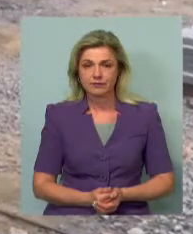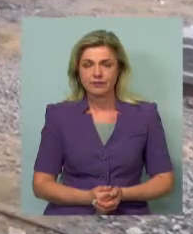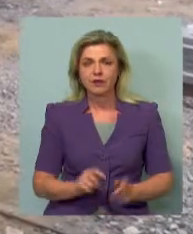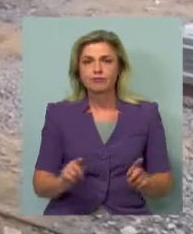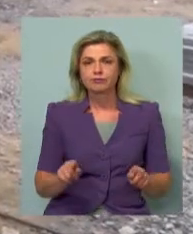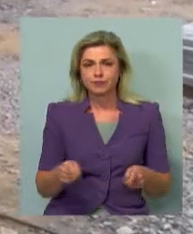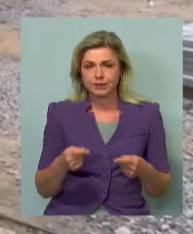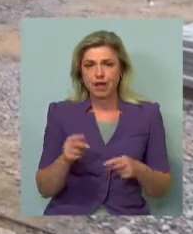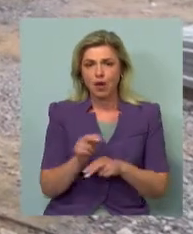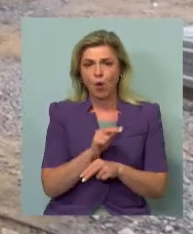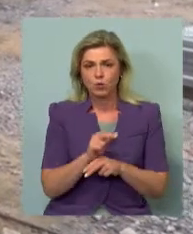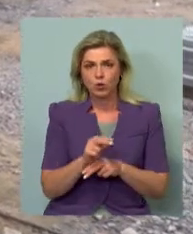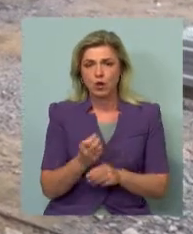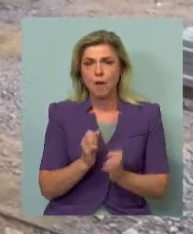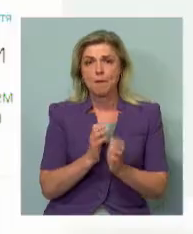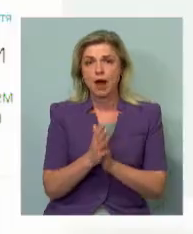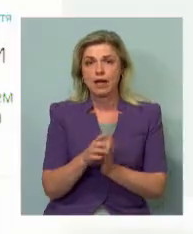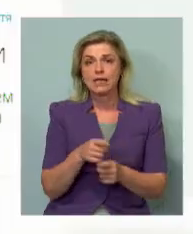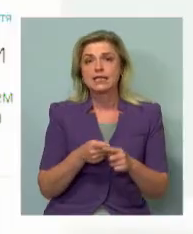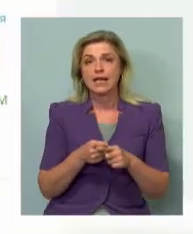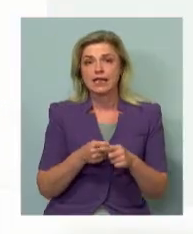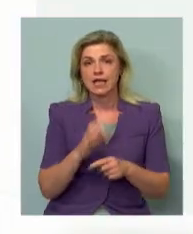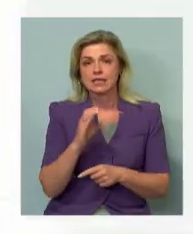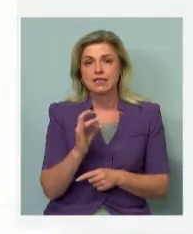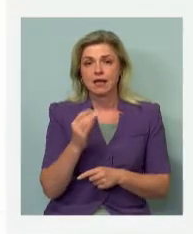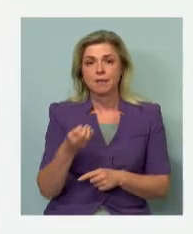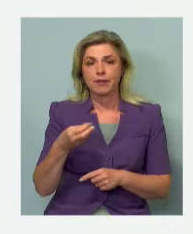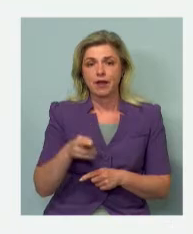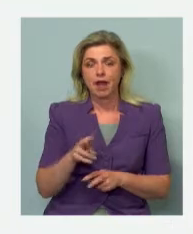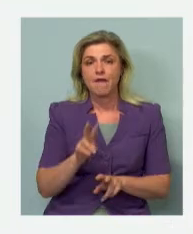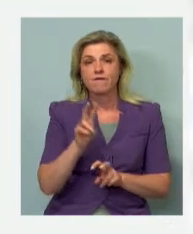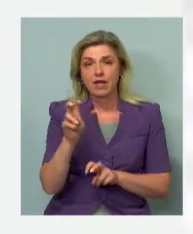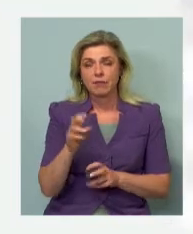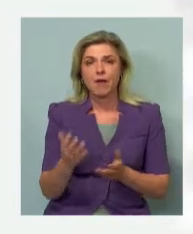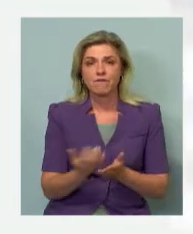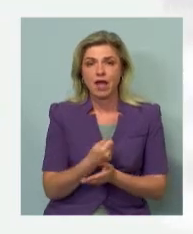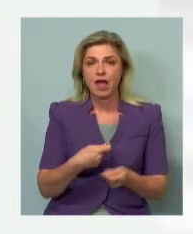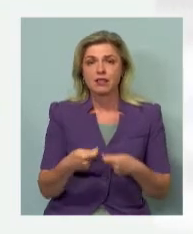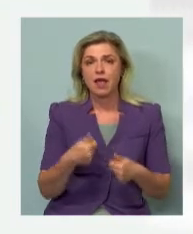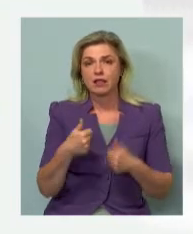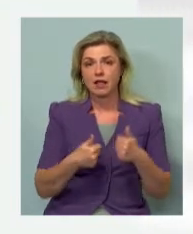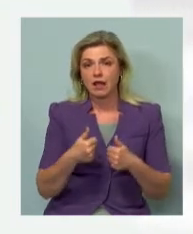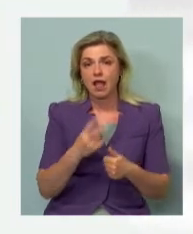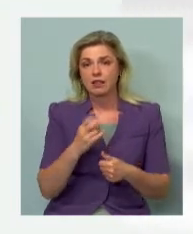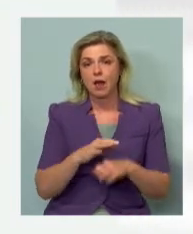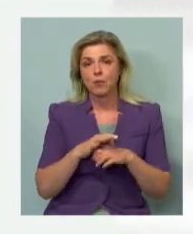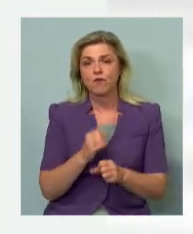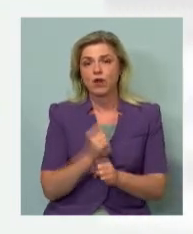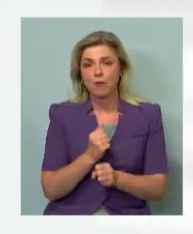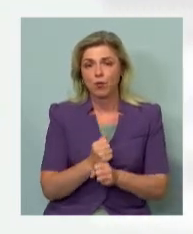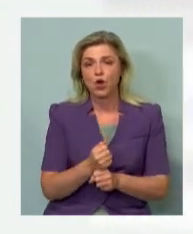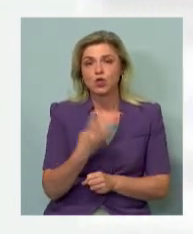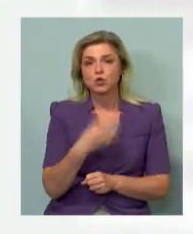Відновили реконструкцію скверу всередині серпня. Підрядна організація «Тетрастрой» виграла тендерні торги на проведення робіт. Вартість –